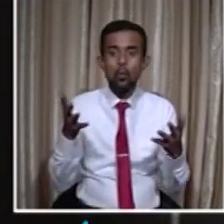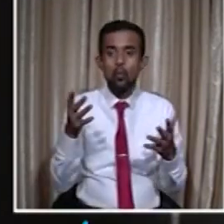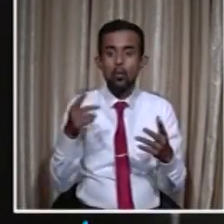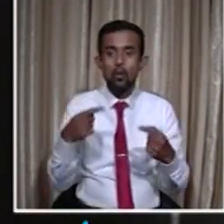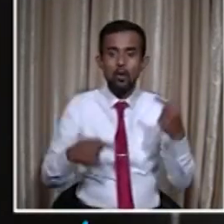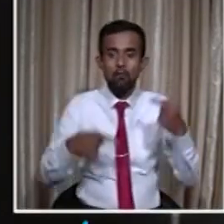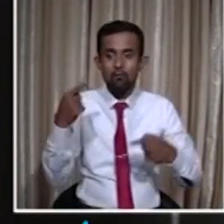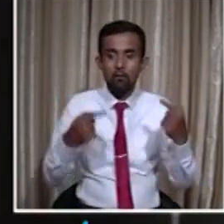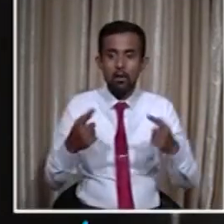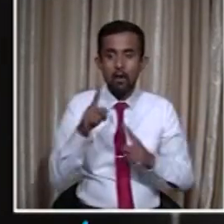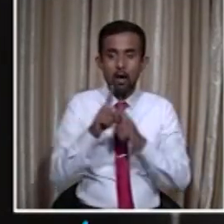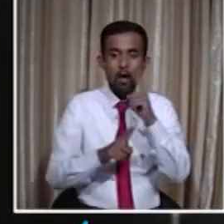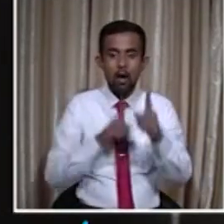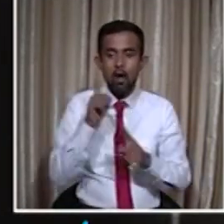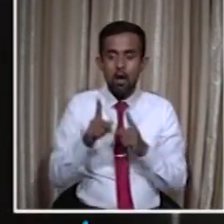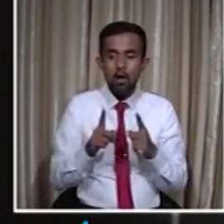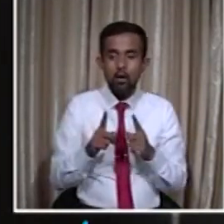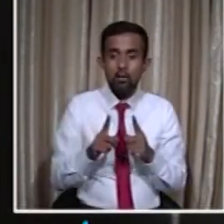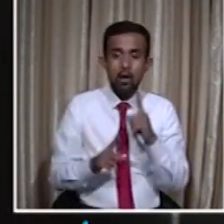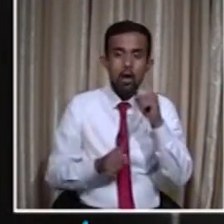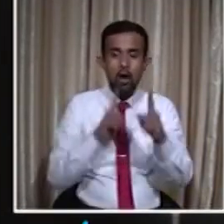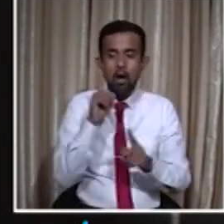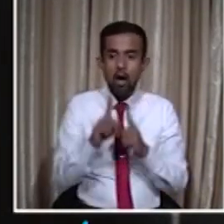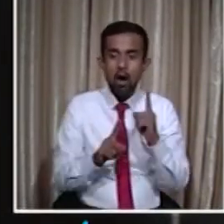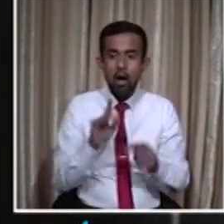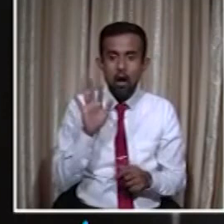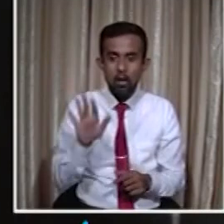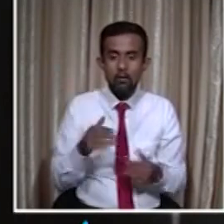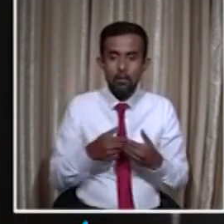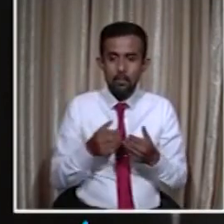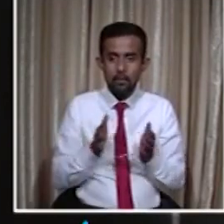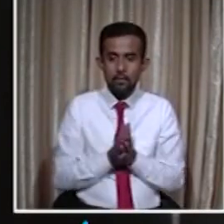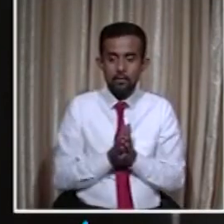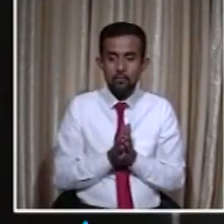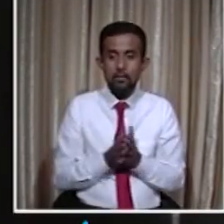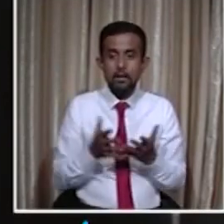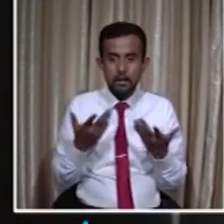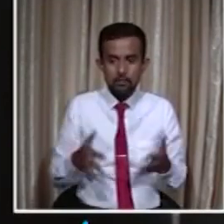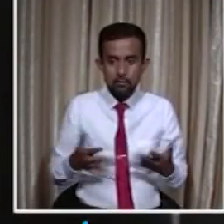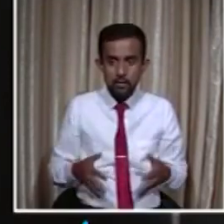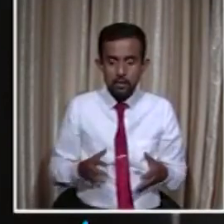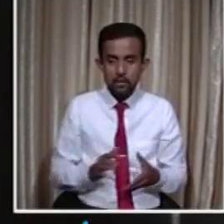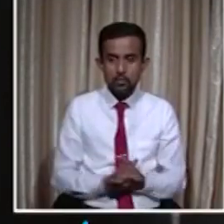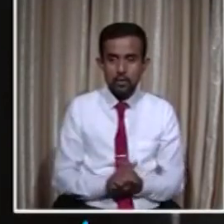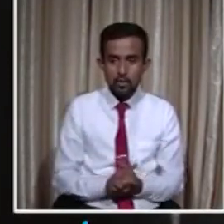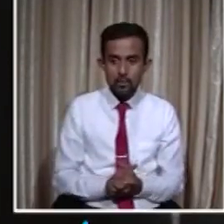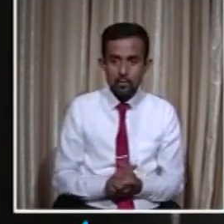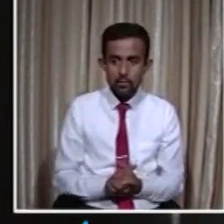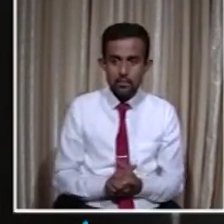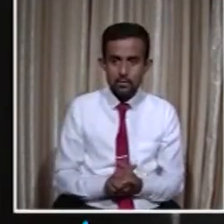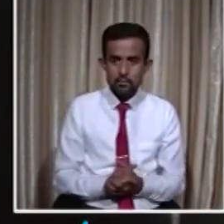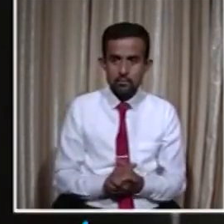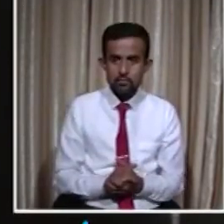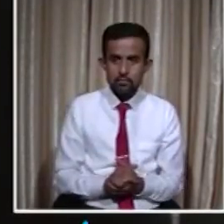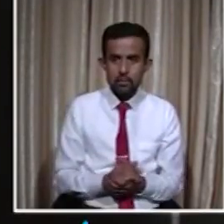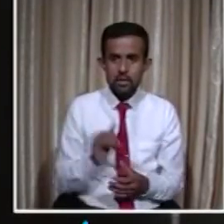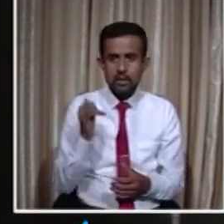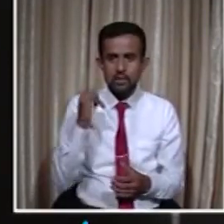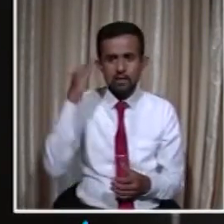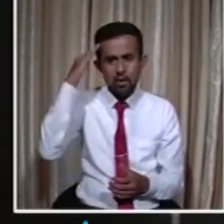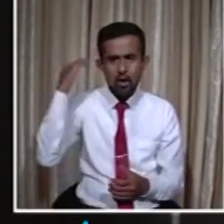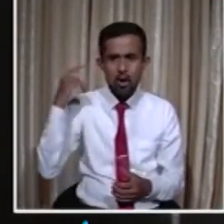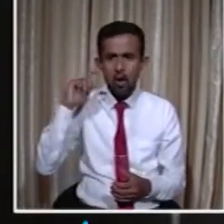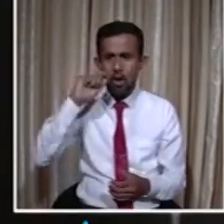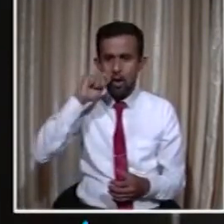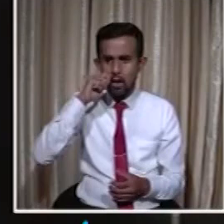කතා කරනකොට ගොඩාක් අය කතා කරේ තමන්ගේ වෙච්ච දේවල් ගැන. අපි සමහර අය දෙමව්පියන්ගේ උරුමයෙන්